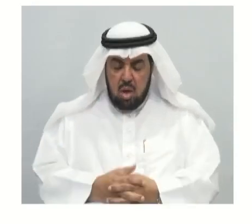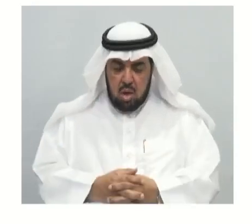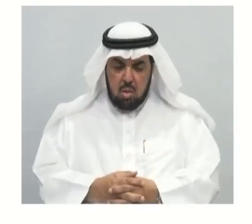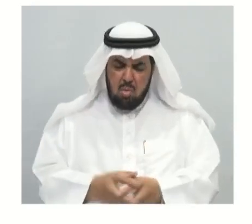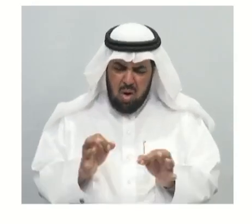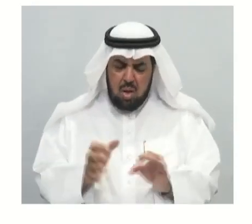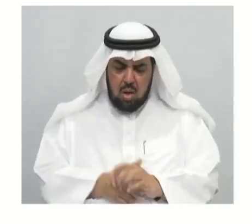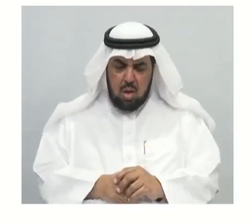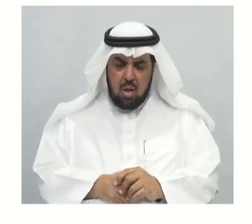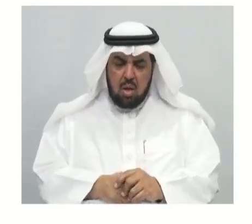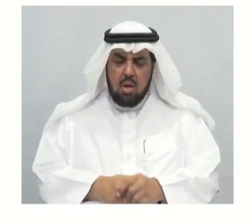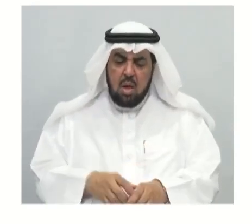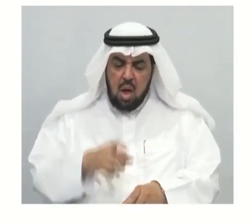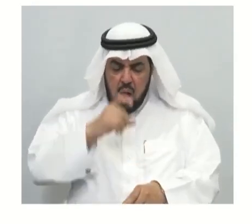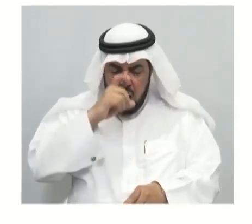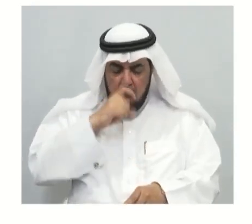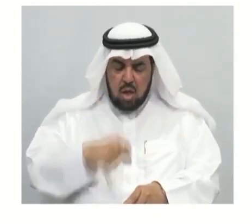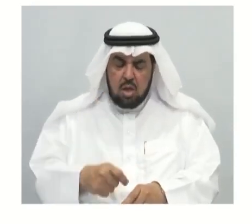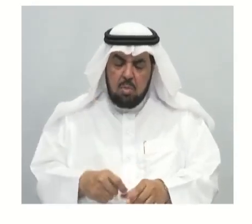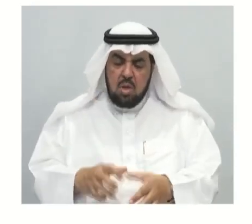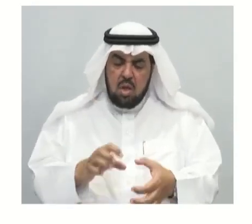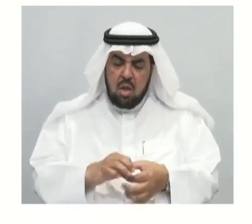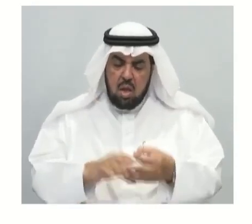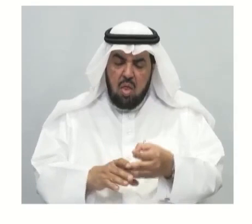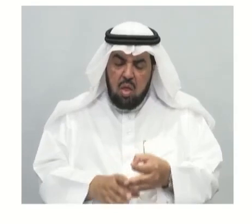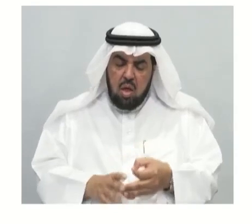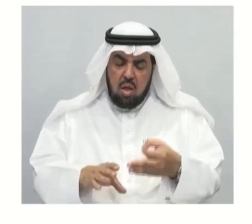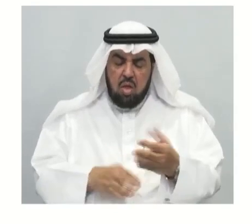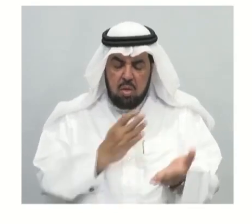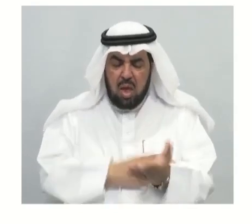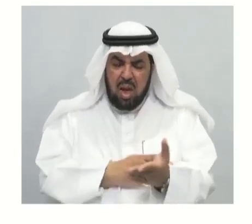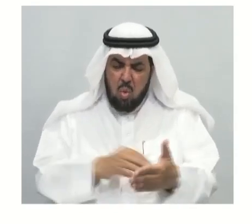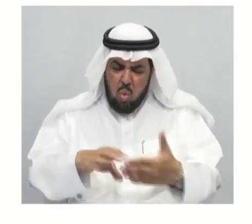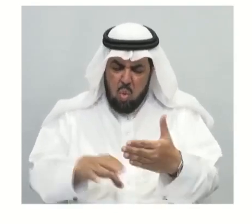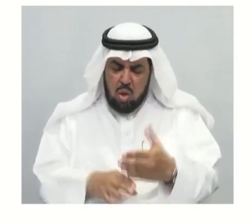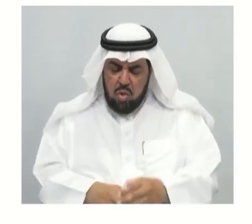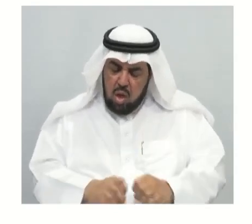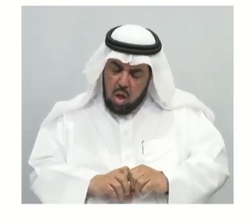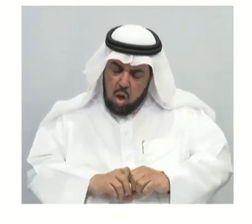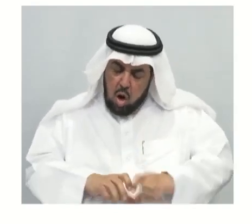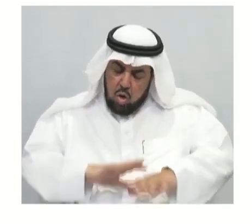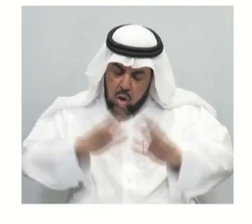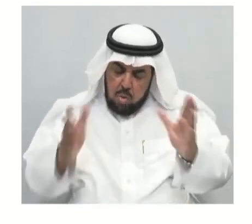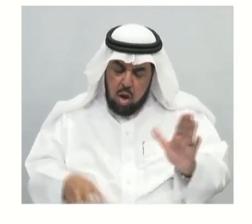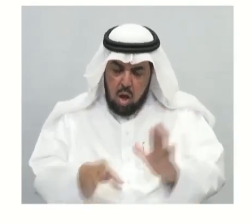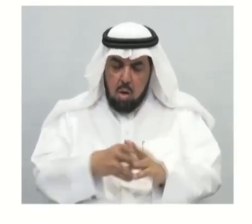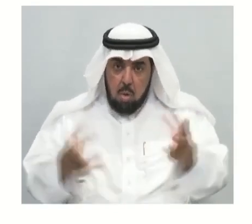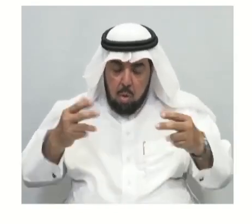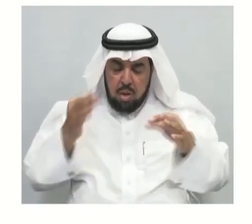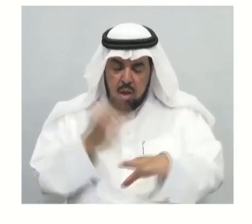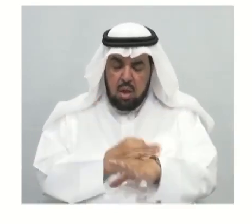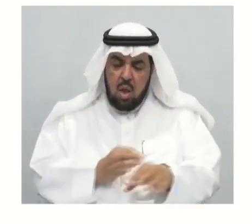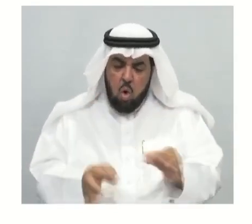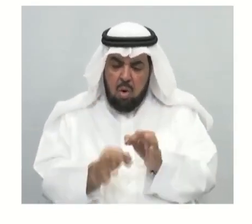معينه ولهذا يجب تنظيم التقرير وتنسيقه بشكل يضمن عرض جميع المعلومات الاساسيه ومعالجتها